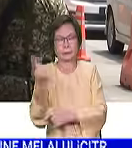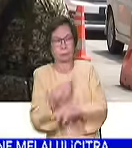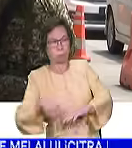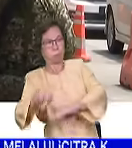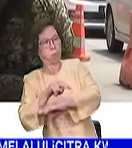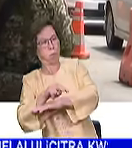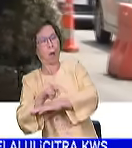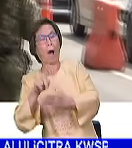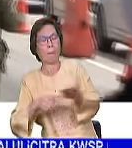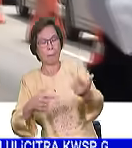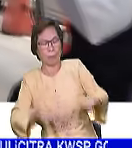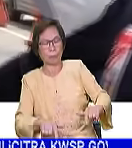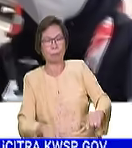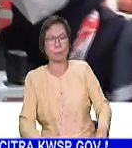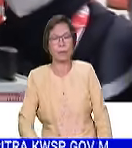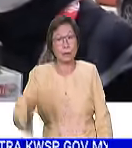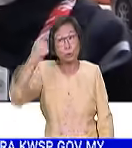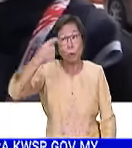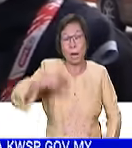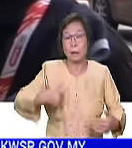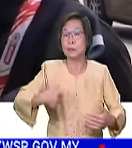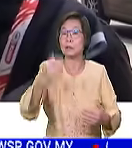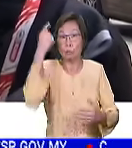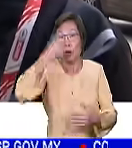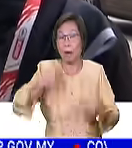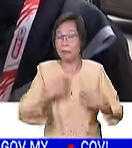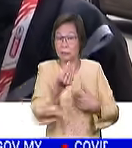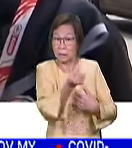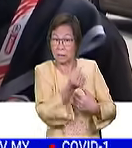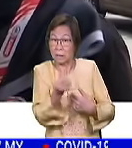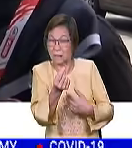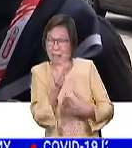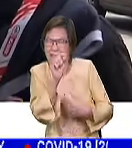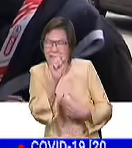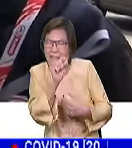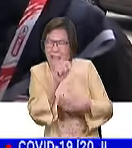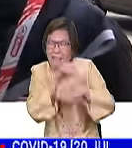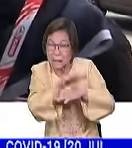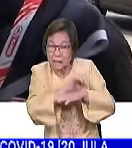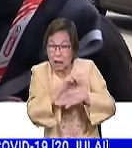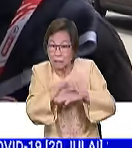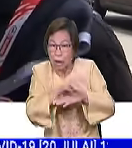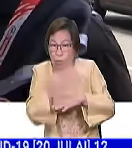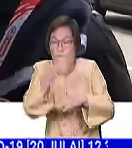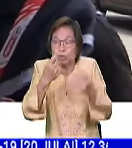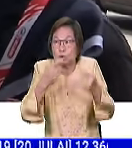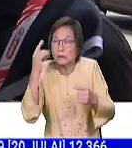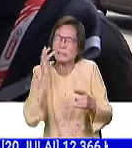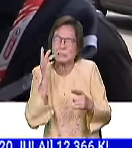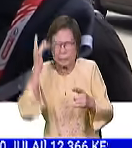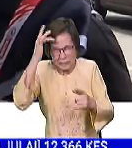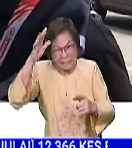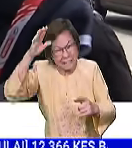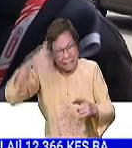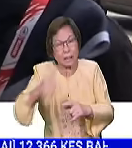memantau keadaan tu. Okay, mungkin tuan ada sedikit nasihat bagi mereka yang masih berdegil dan cuba untuk merentas daerah dan juga